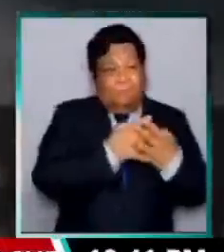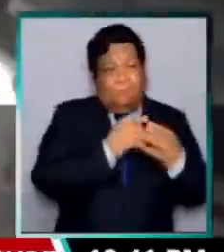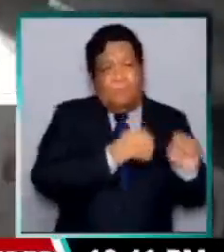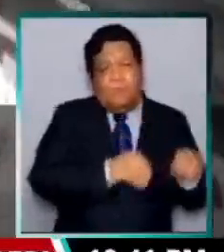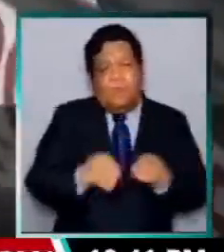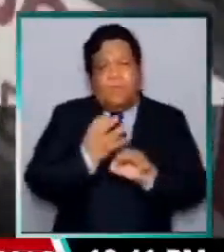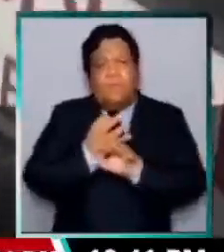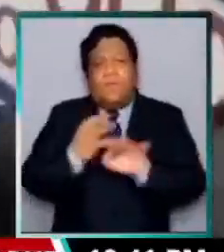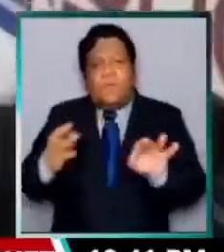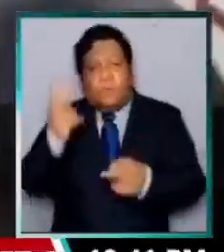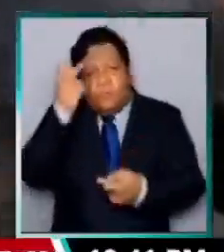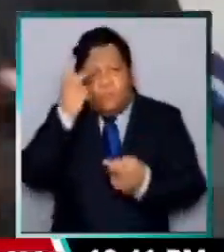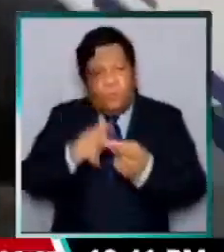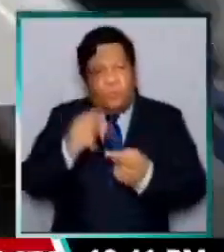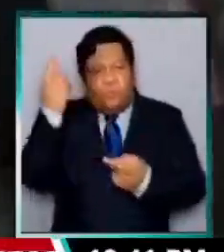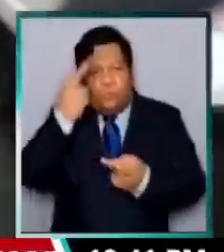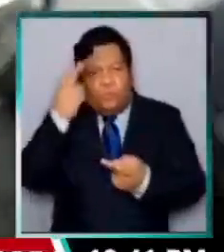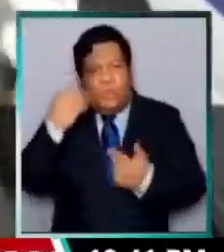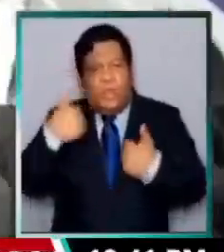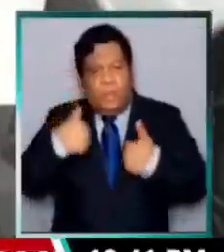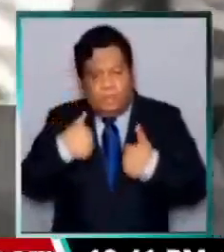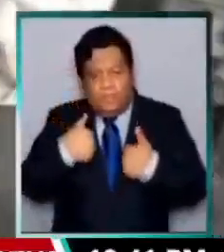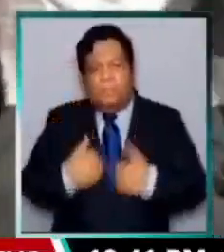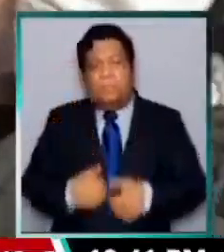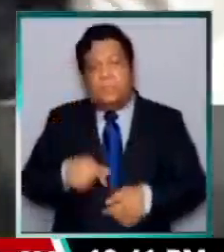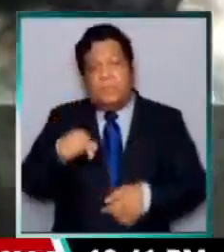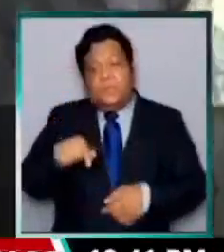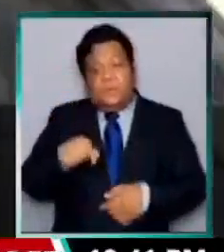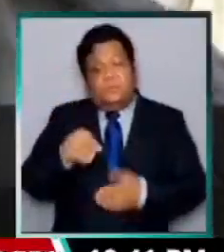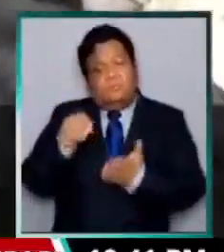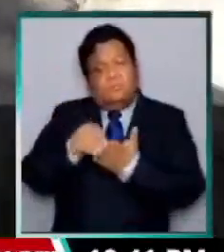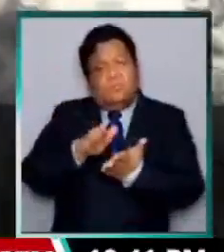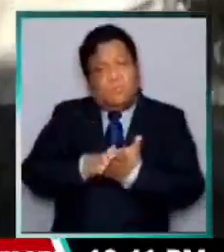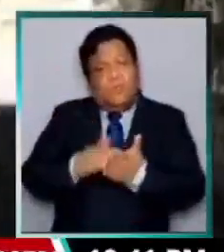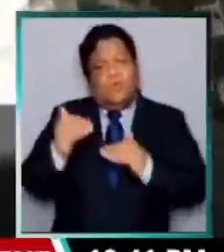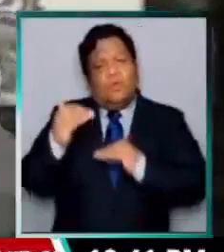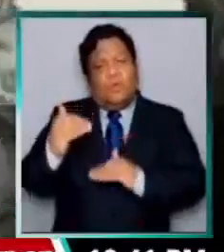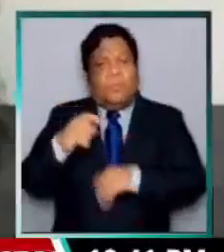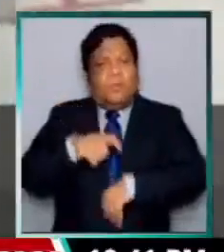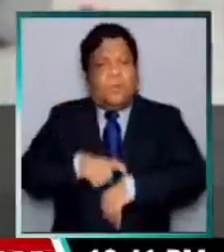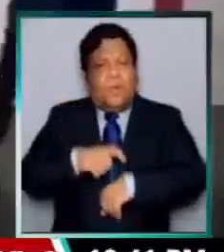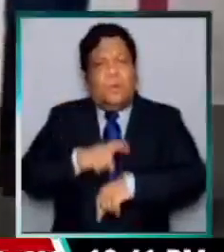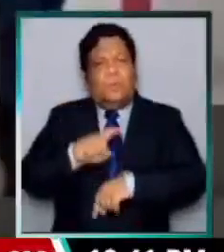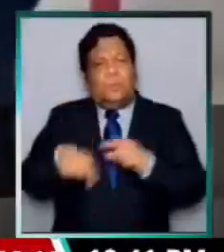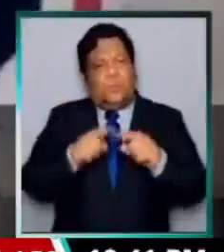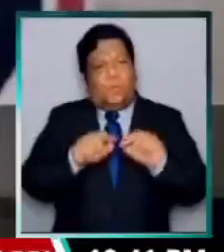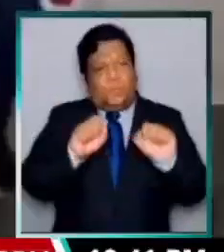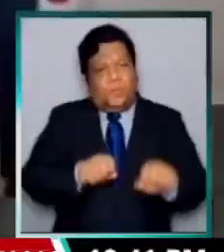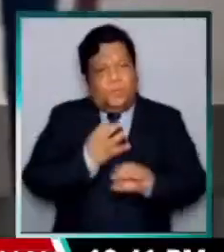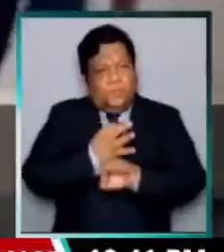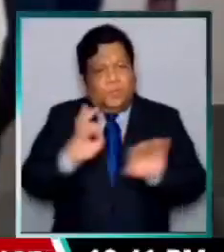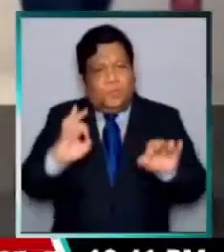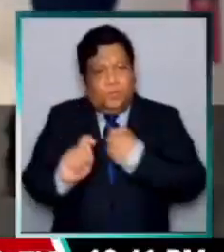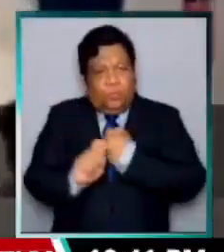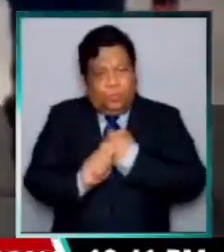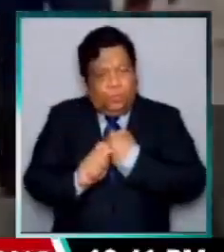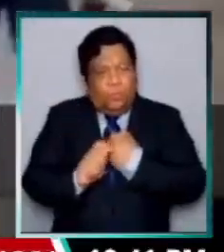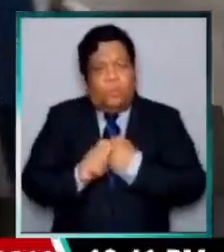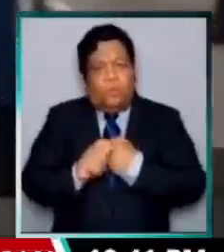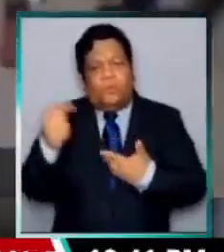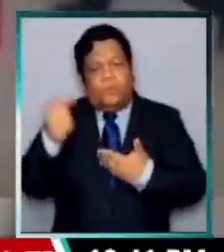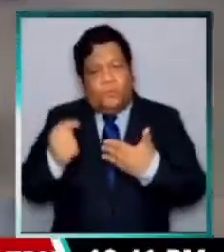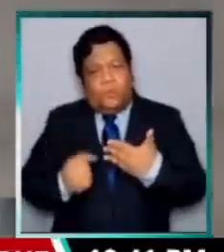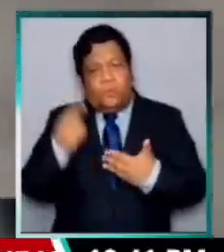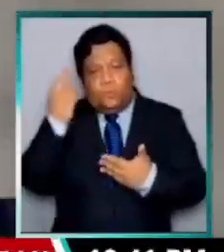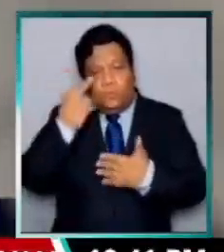ibang dahilan. Nakasaad sa furlough kung gaano lang katagal pwedeng lumabas ang isang inmate at ang iba't ibang kondisyon para rito.